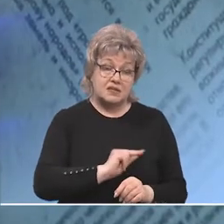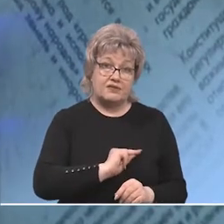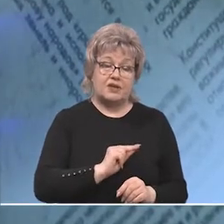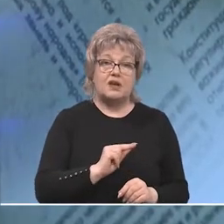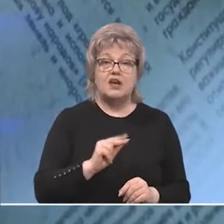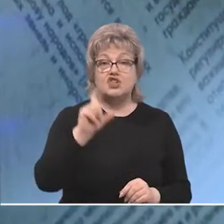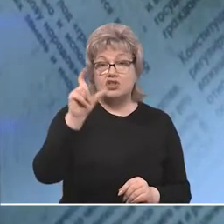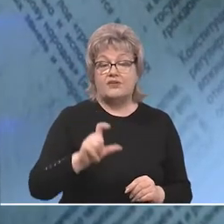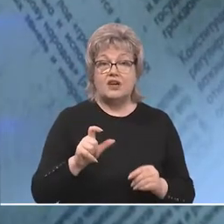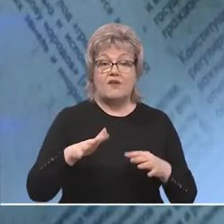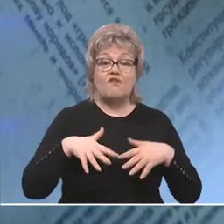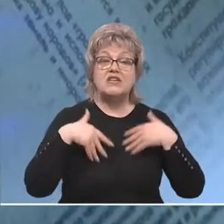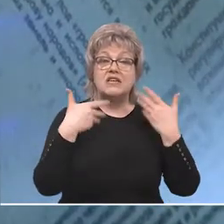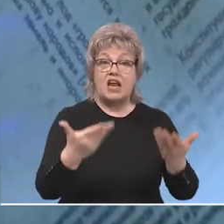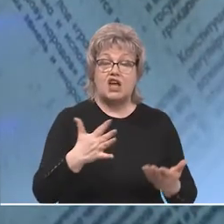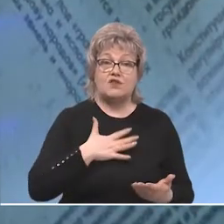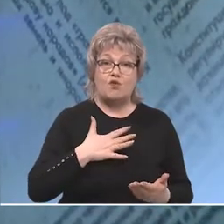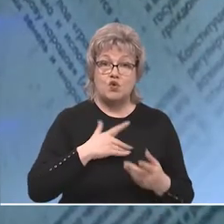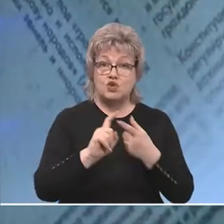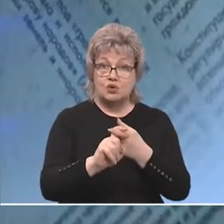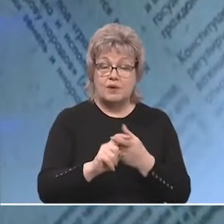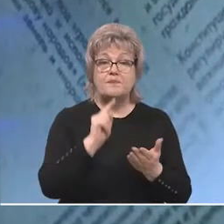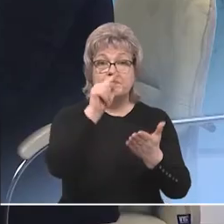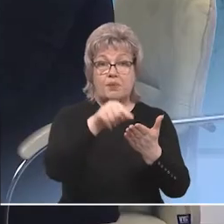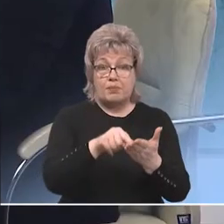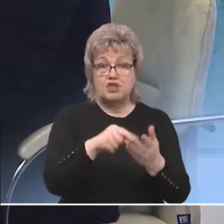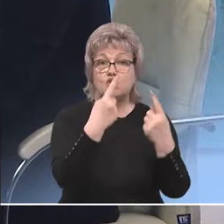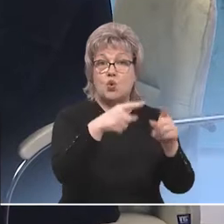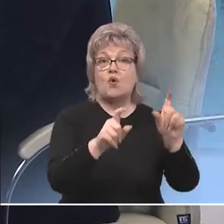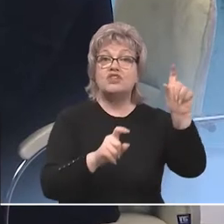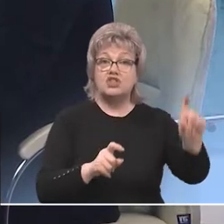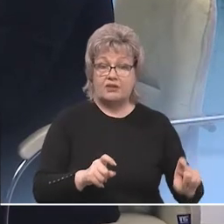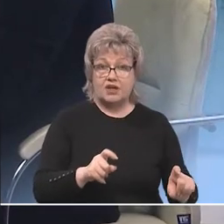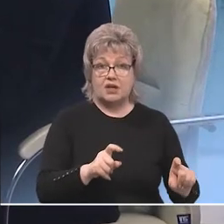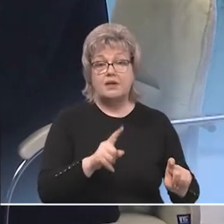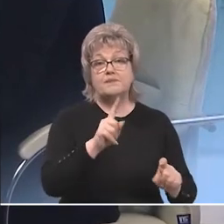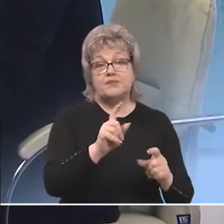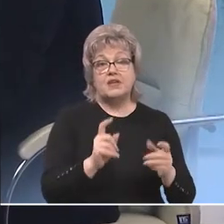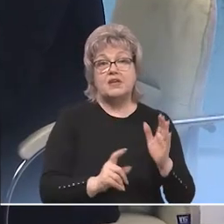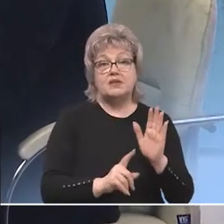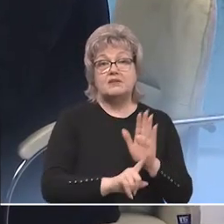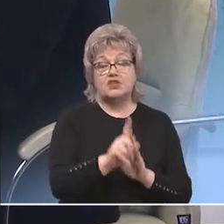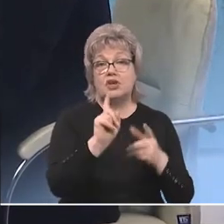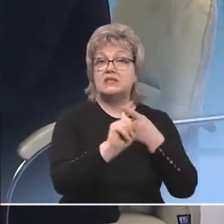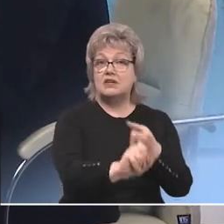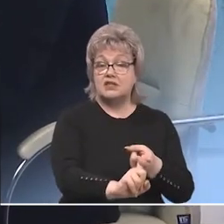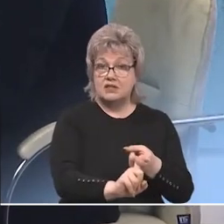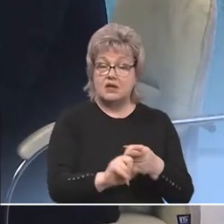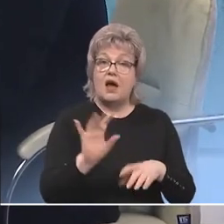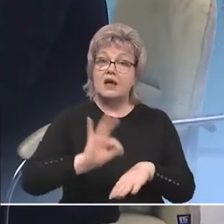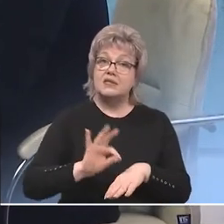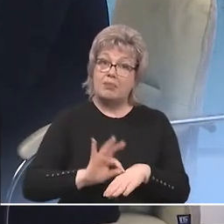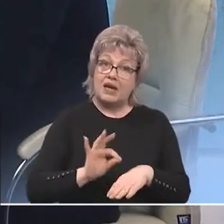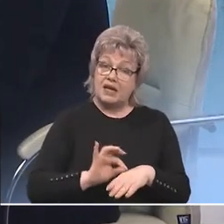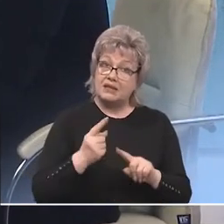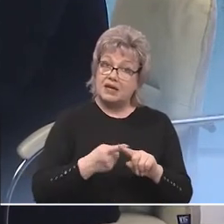микобактерии в воздух. Далее они могут попасть на слизистую оболочку другого человека и привести к заражению. А вот заболеет